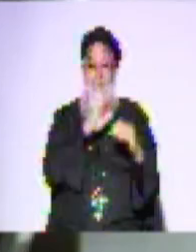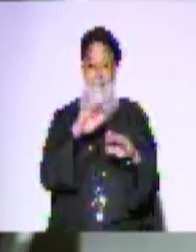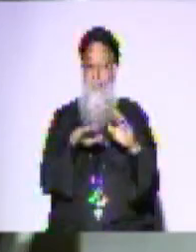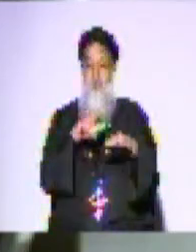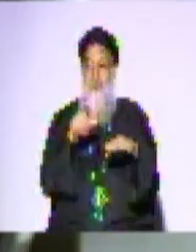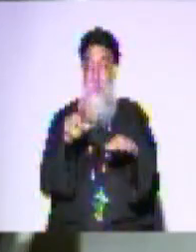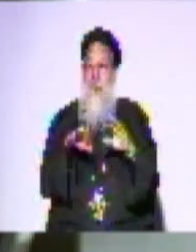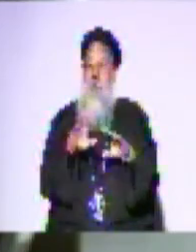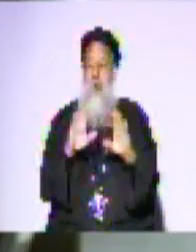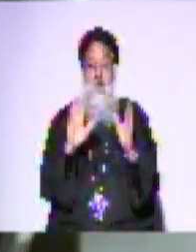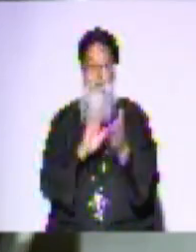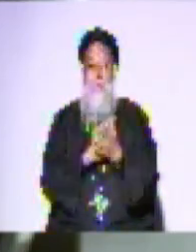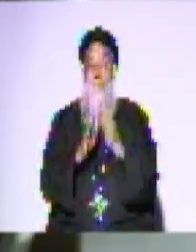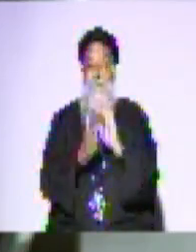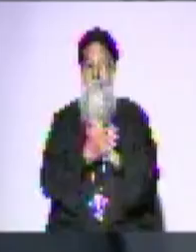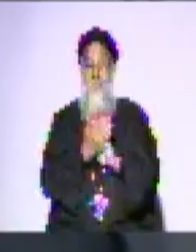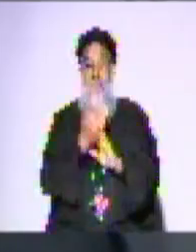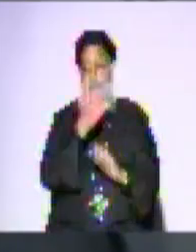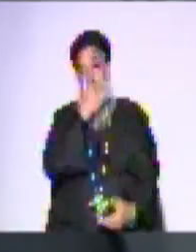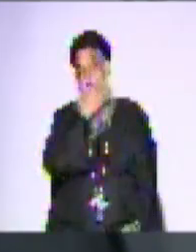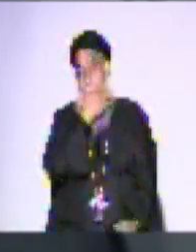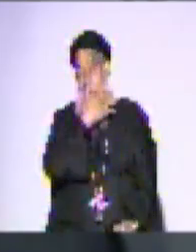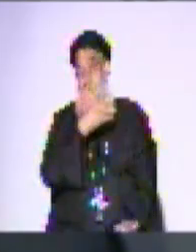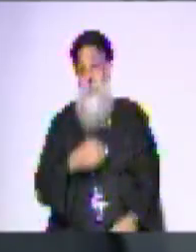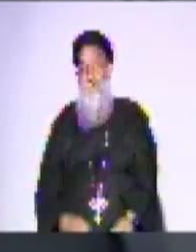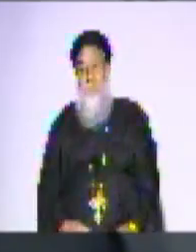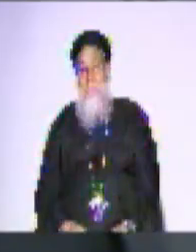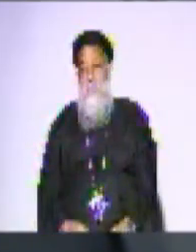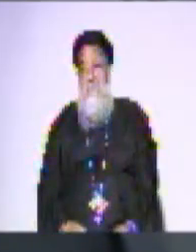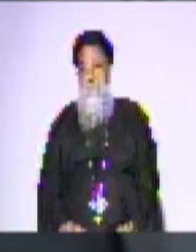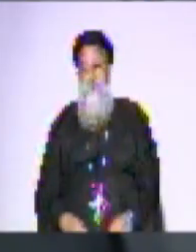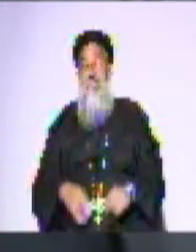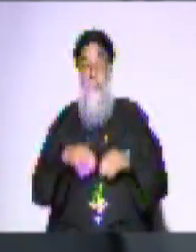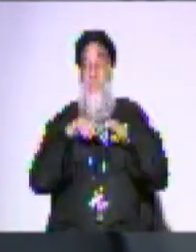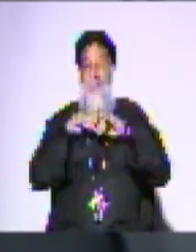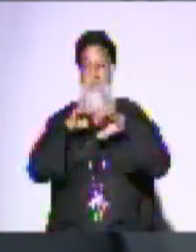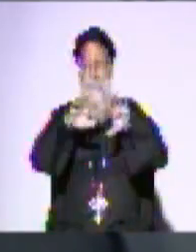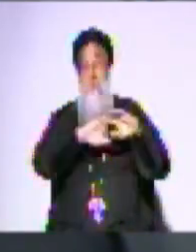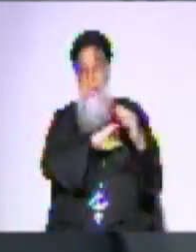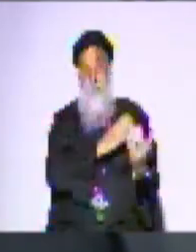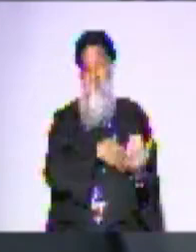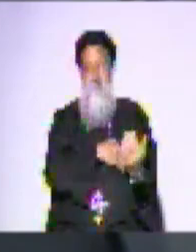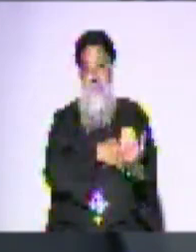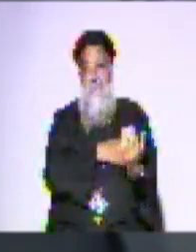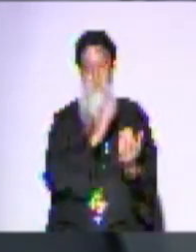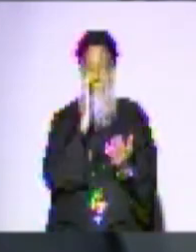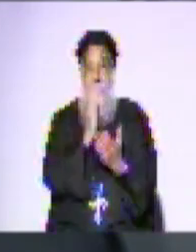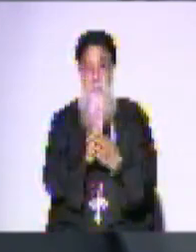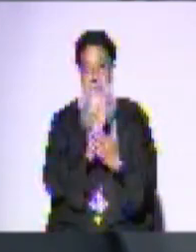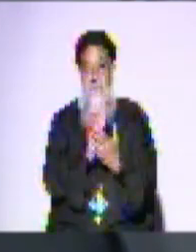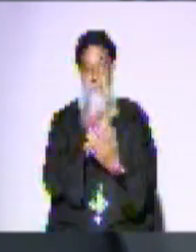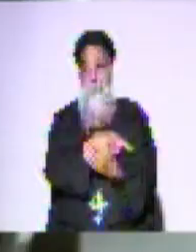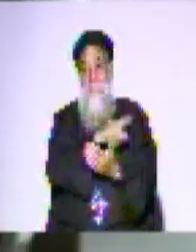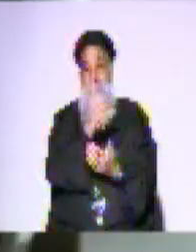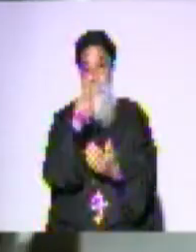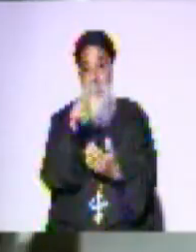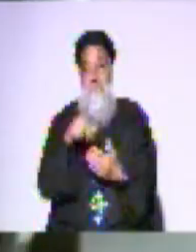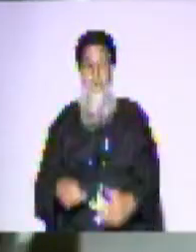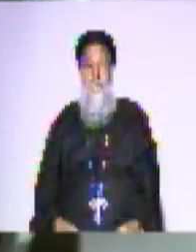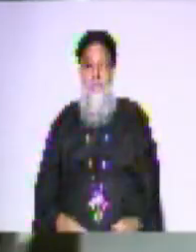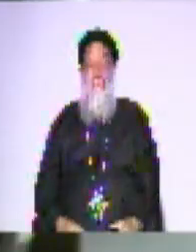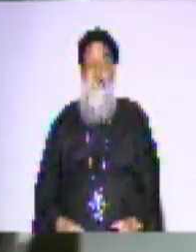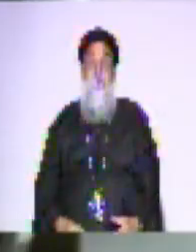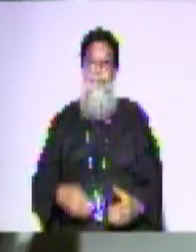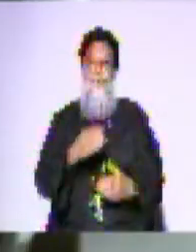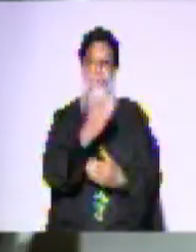أو يدن. بس يعني ما هياش مجرد إعلان للإيمان، ولكن في فعالية للمعمودية. طبعا، لأن ولادة